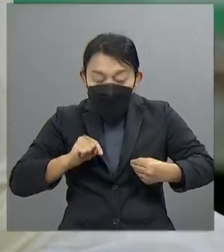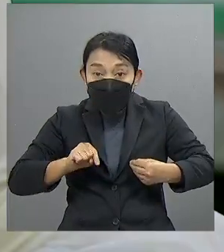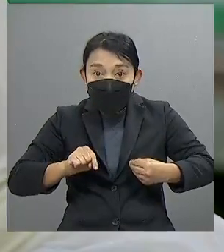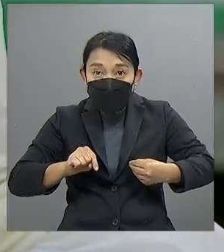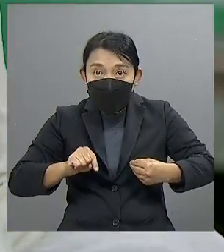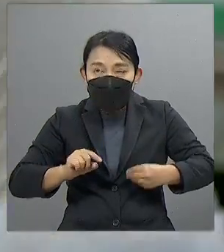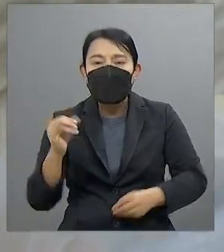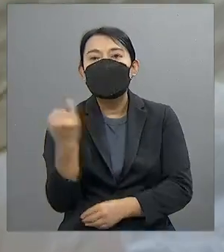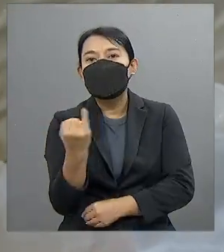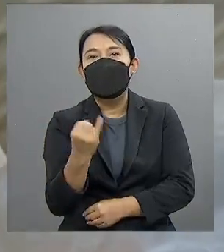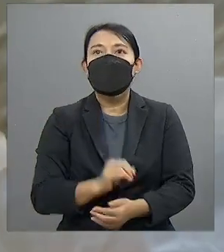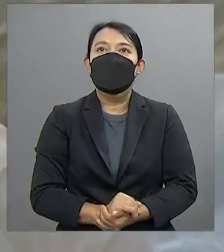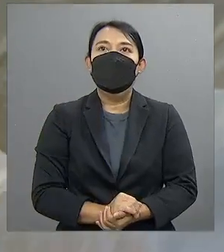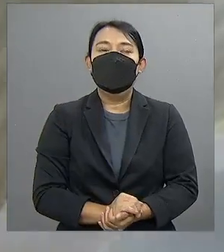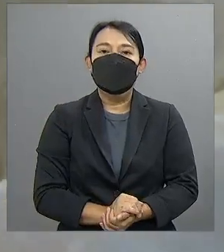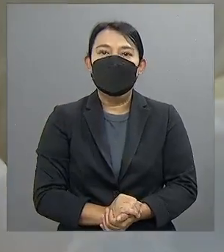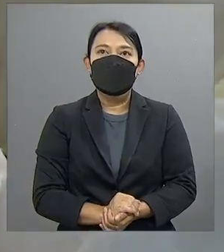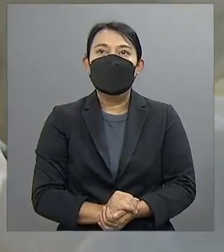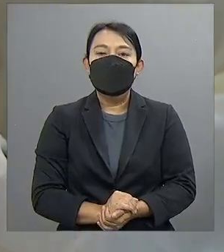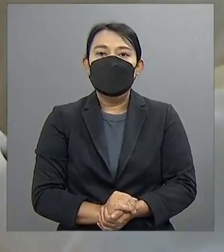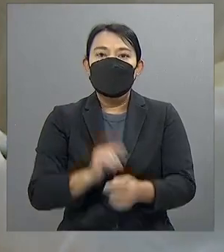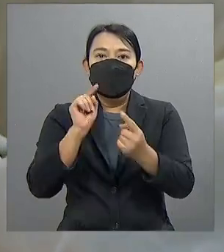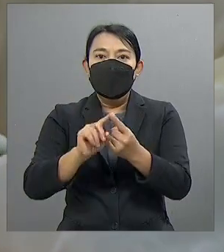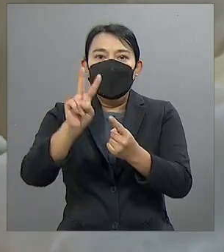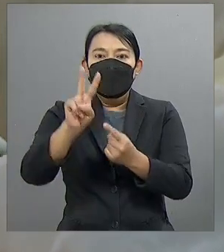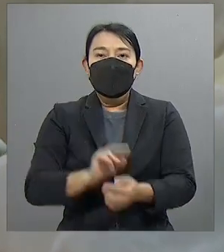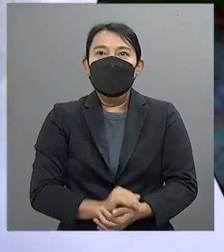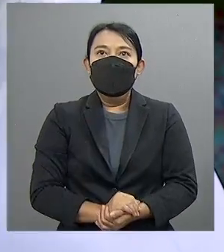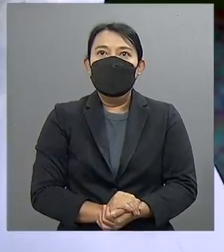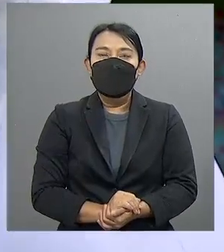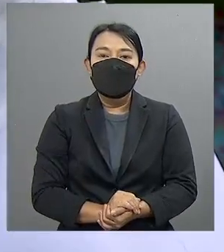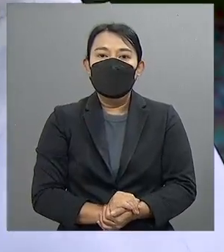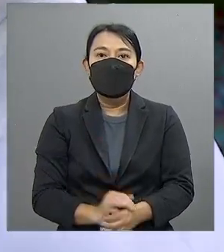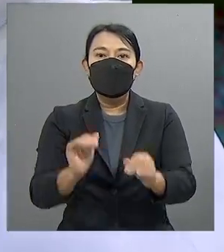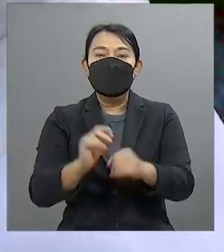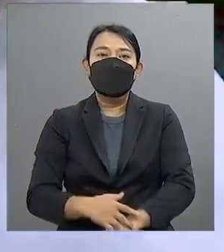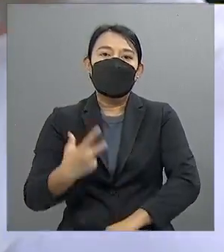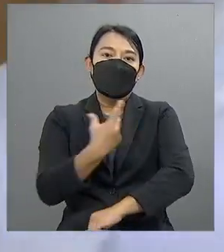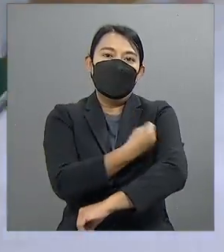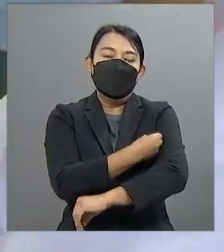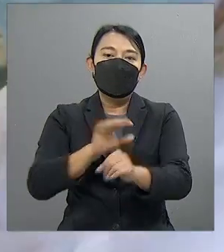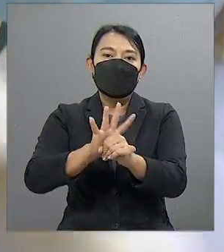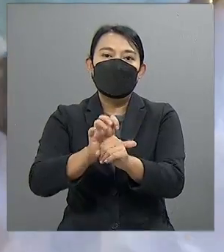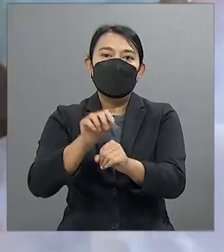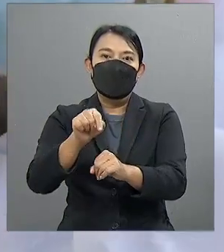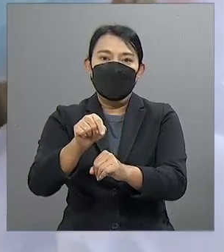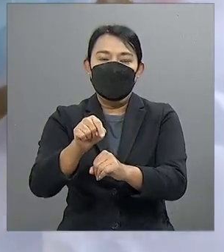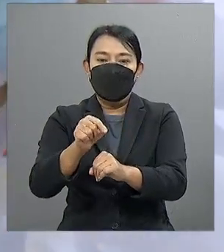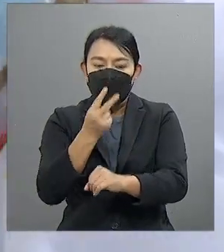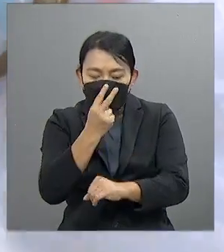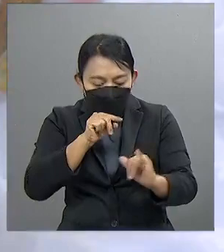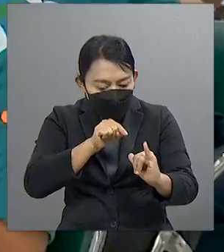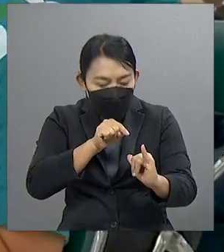ย่างที่เราตั้งใจ2คืออย่างที่บอกนะครับวัคซีนโควิด19นี่เวลาเราฉีดเราจะมีการติดตามนะครับว่าผลข้